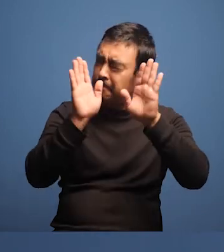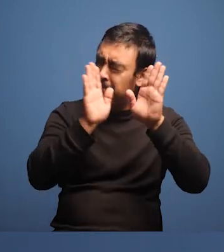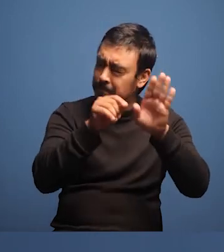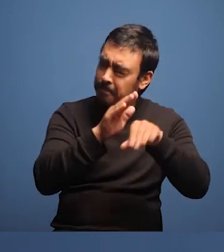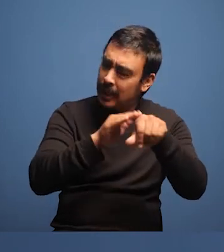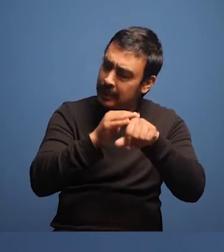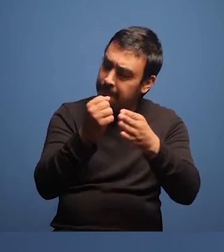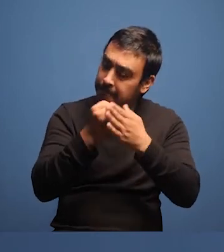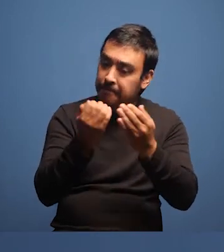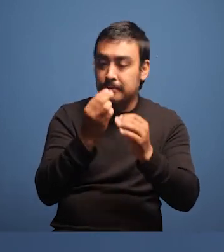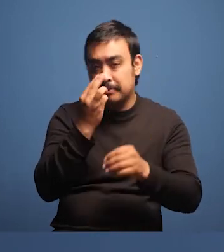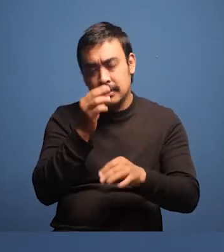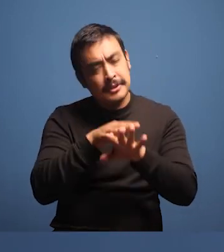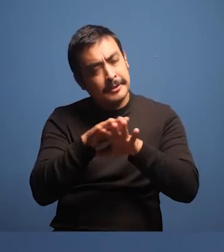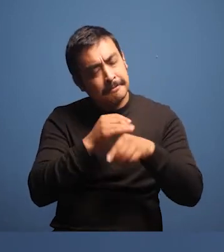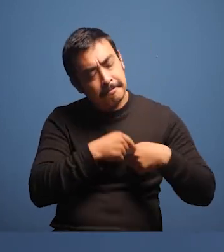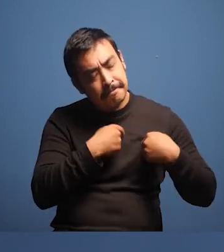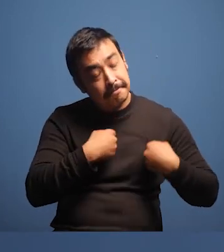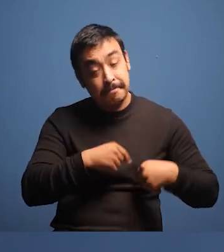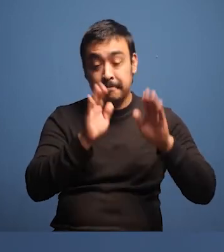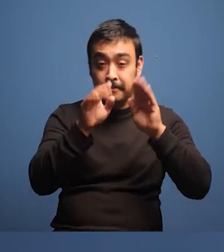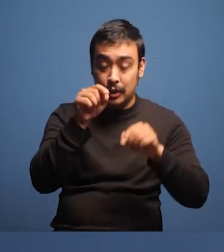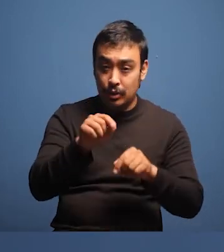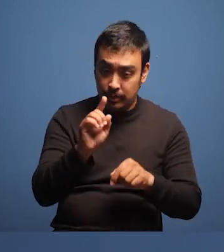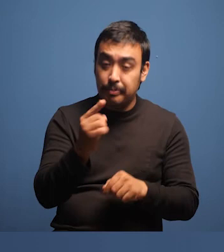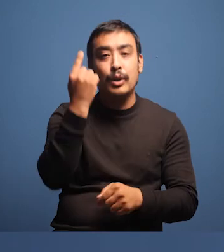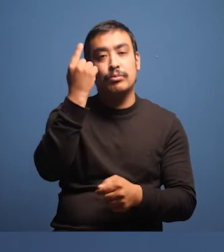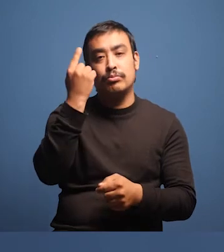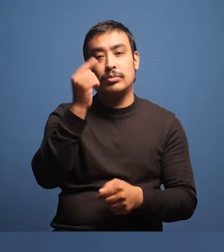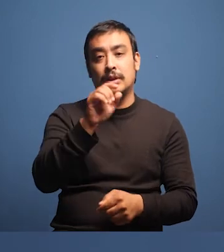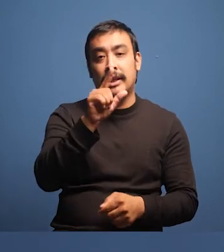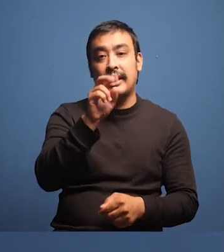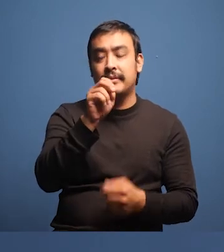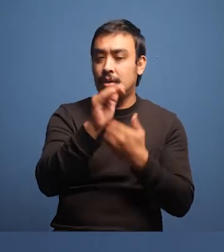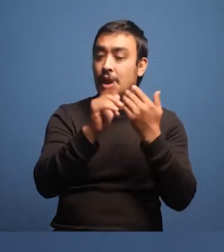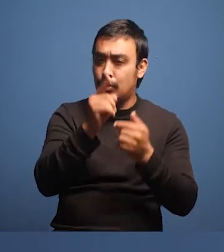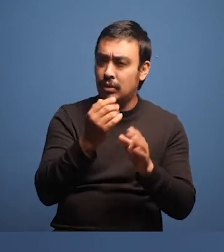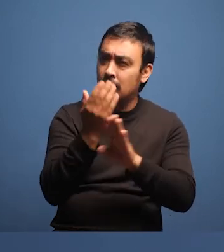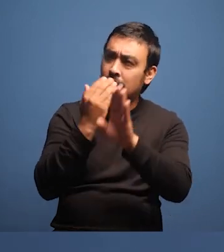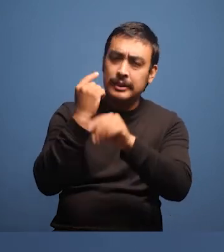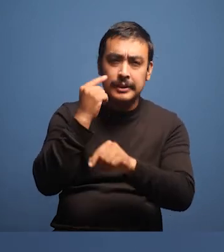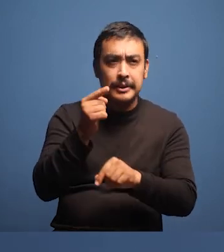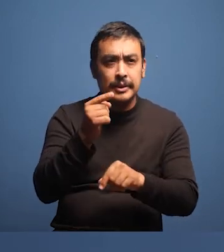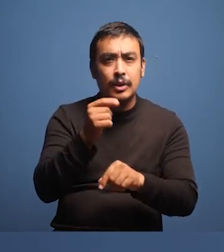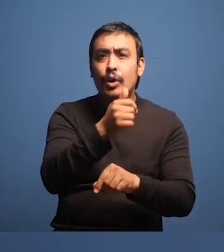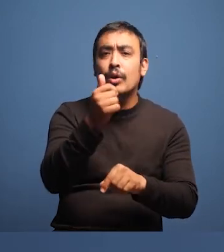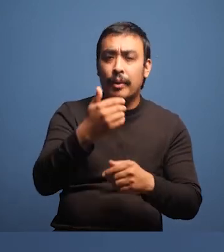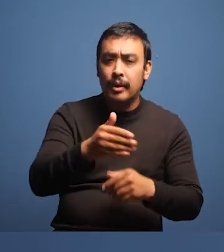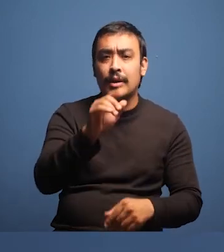माया र साथ दिनुभएकोमा एकदमै आभारी छौँ। र यो चाहिँ हाम्रो एउटा फर्स्ट लाइभ सेसन हो र हाम्रो विगतका दिनमा हामी अन्य लाइभ सेसन्स